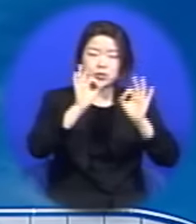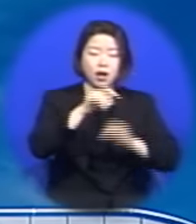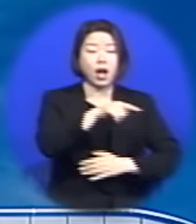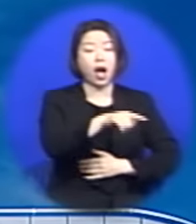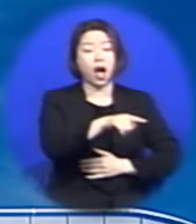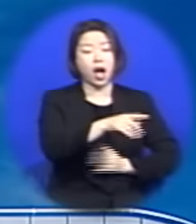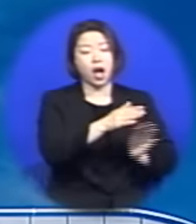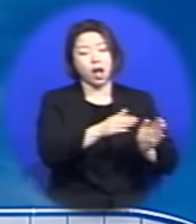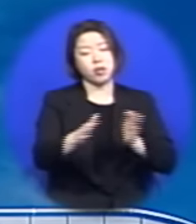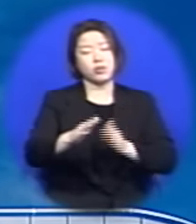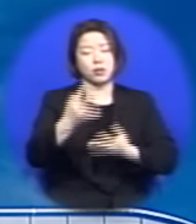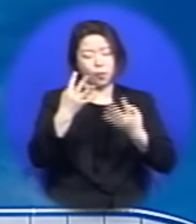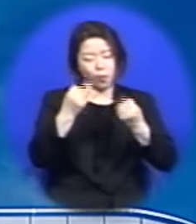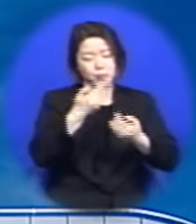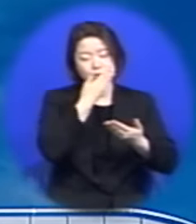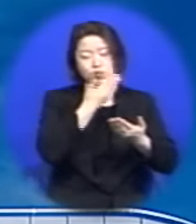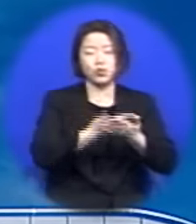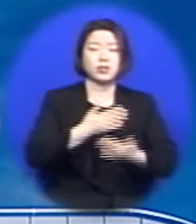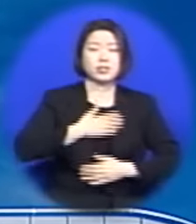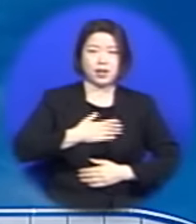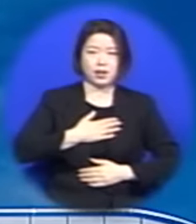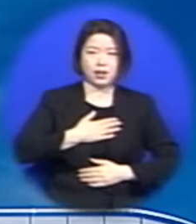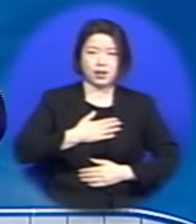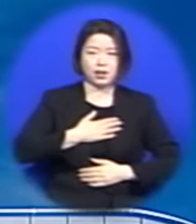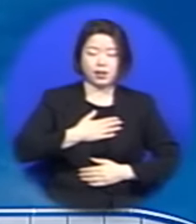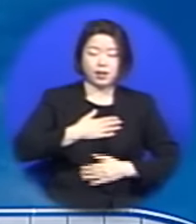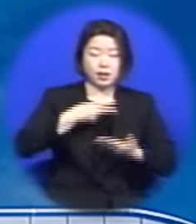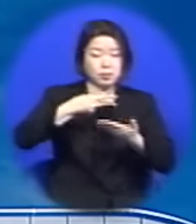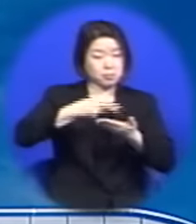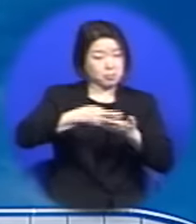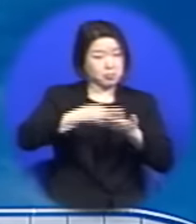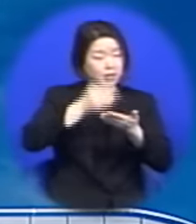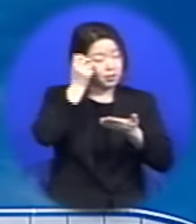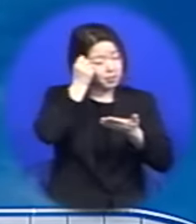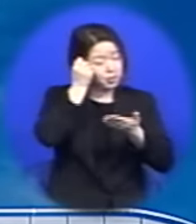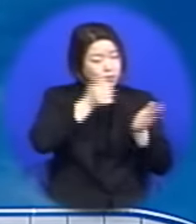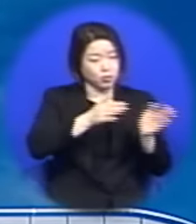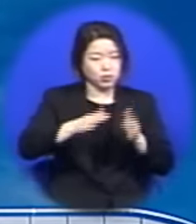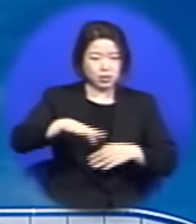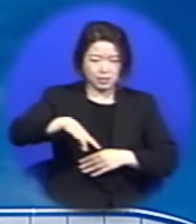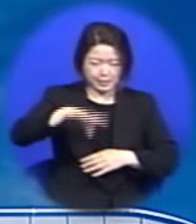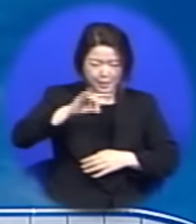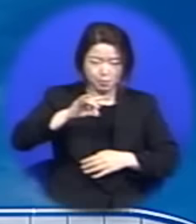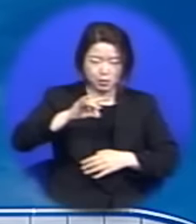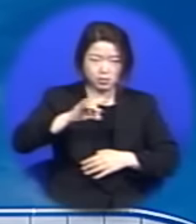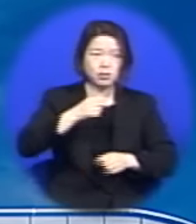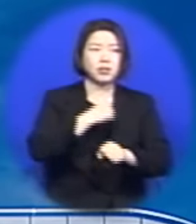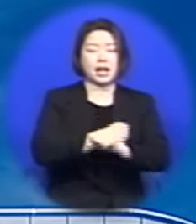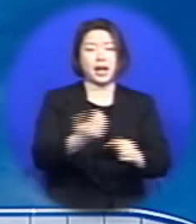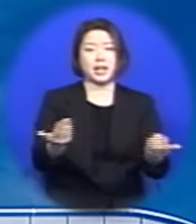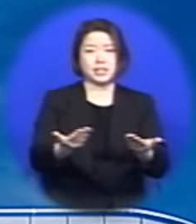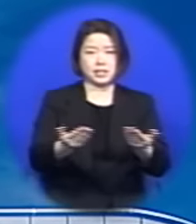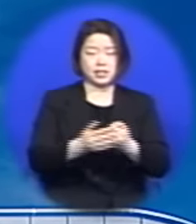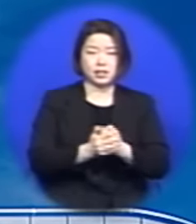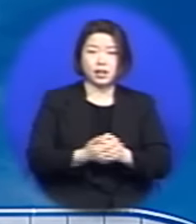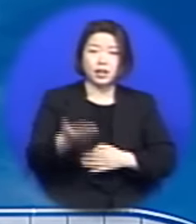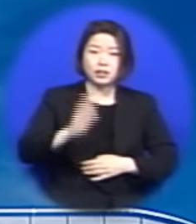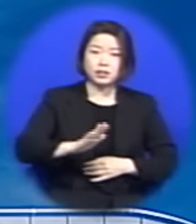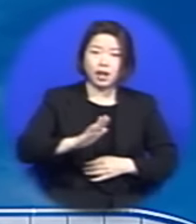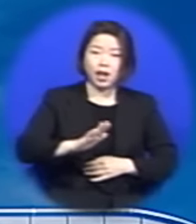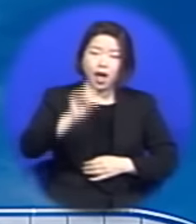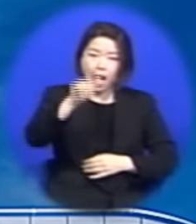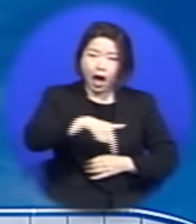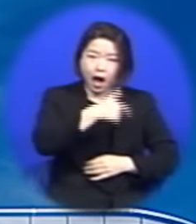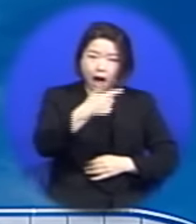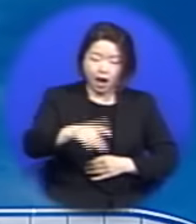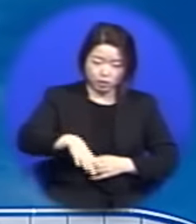알았다는 겁니다 친구 정리는 하루에 일어나서 제일 먼저 하는 일입니다 그런데 하루의 첫